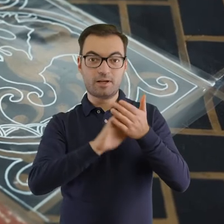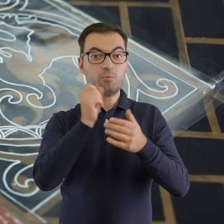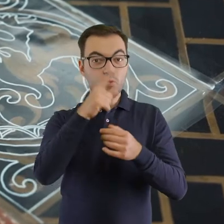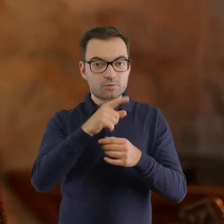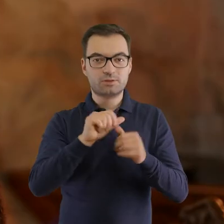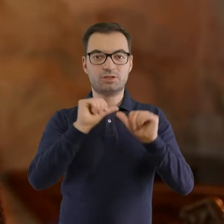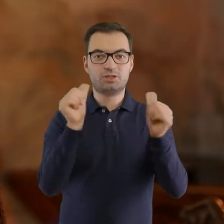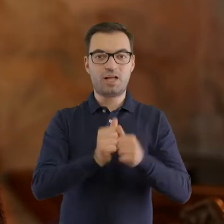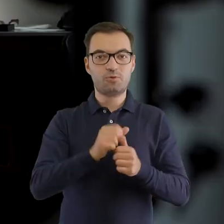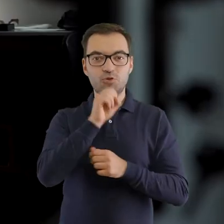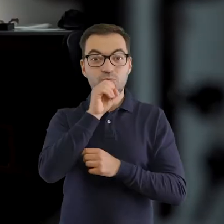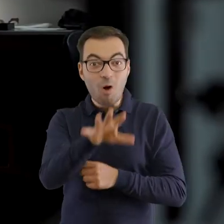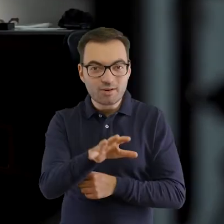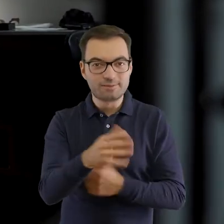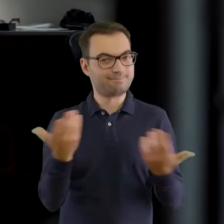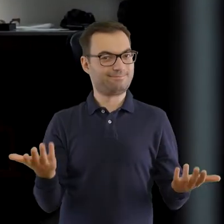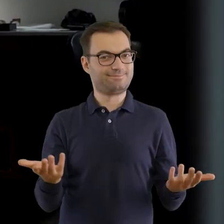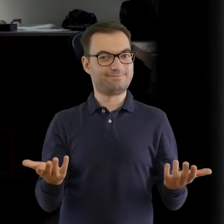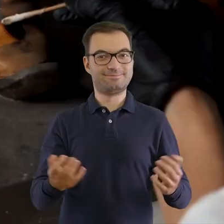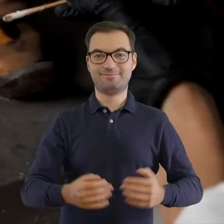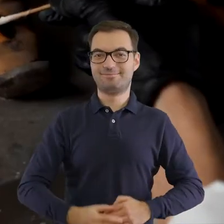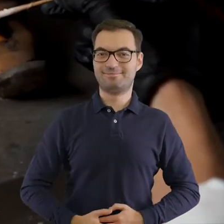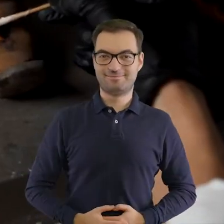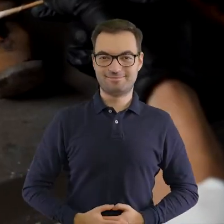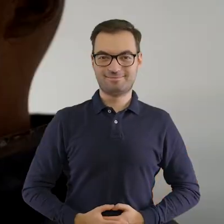odnaleźć kształt smoka.